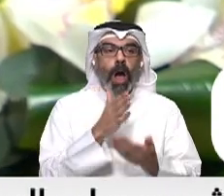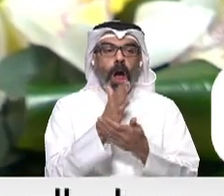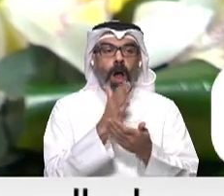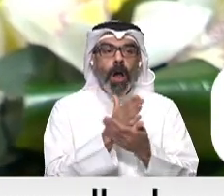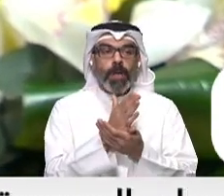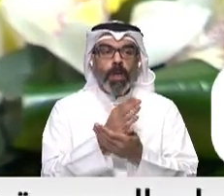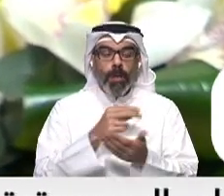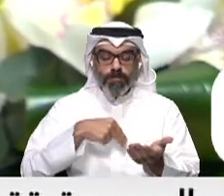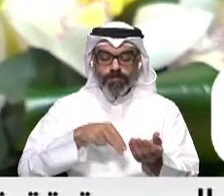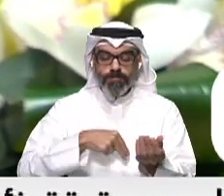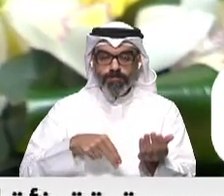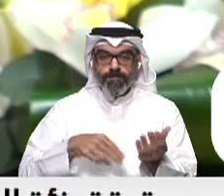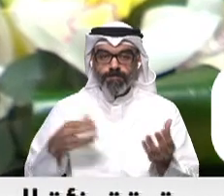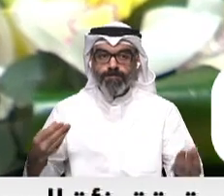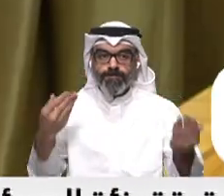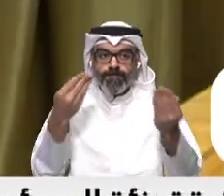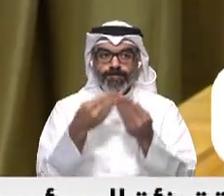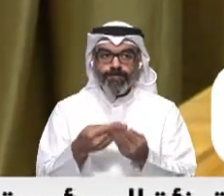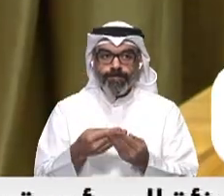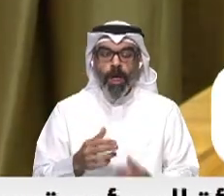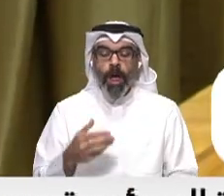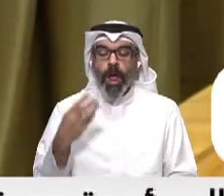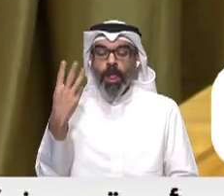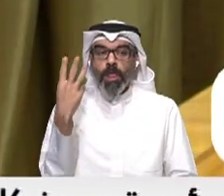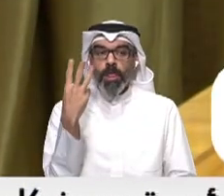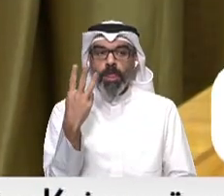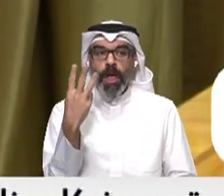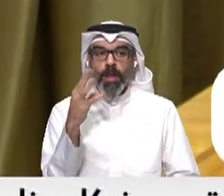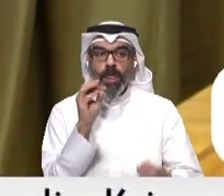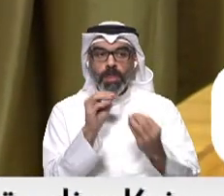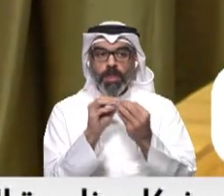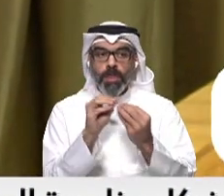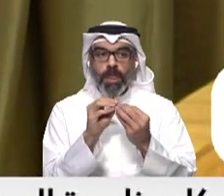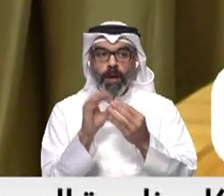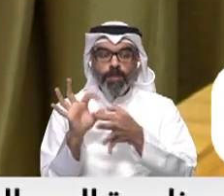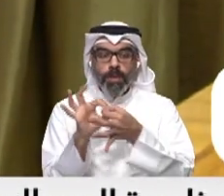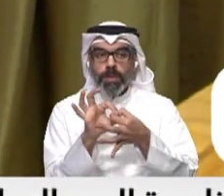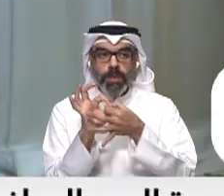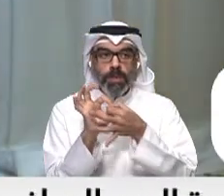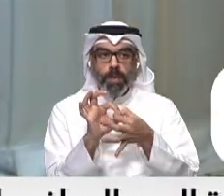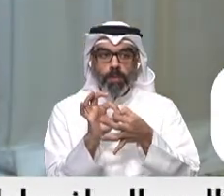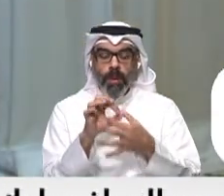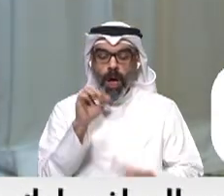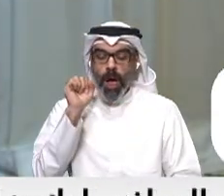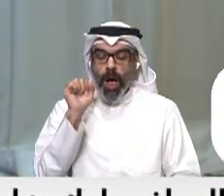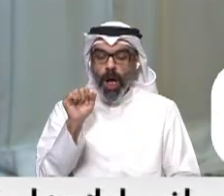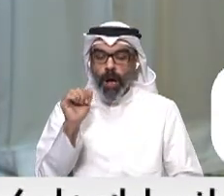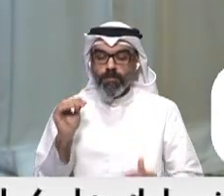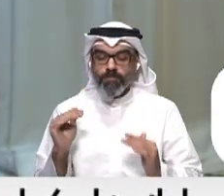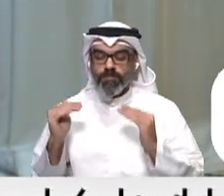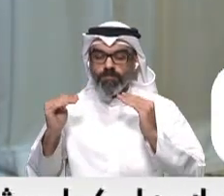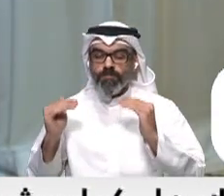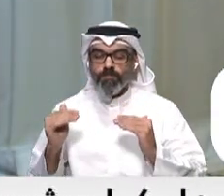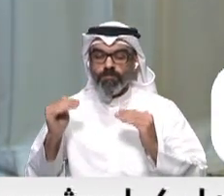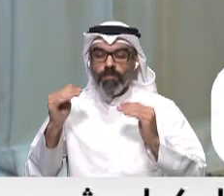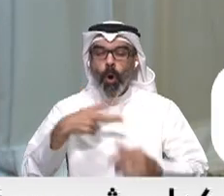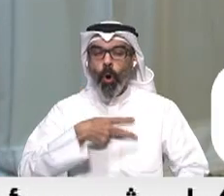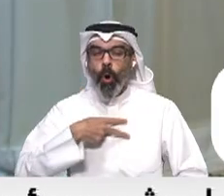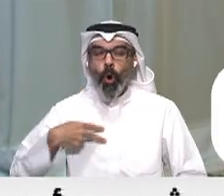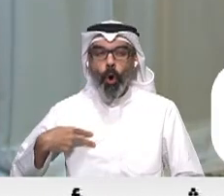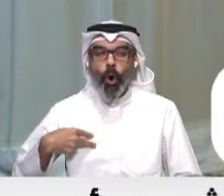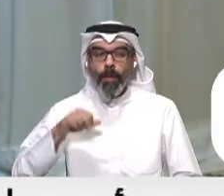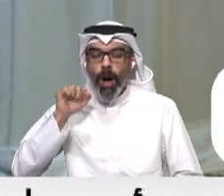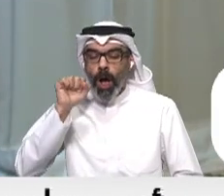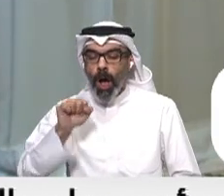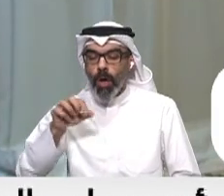الخارجيه ثالثا مذكره تفاهم بشان التعاون في مجال انشطه التقييس بين حكومه دوله الكويت